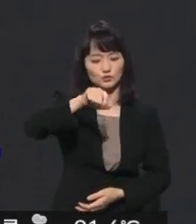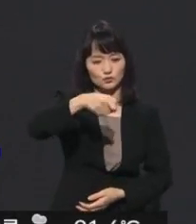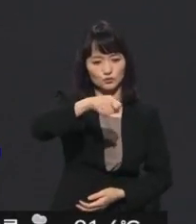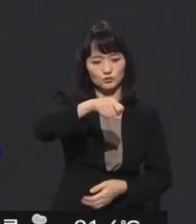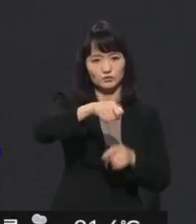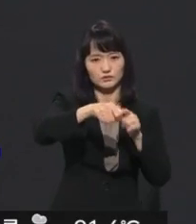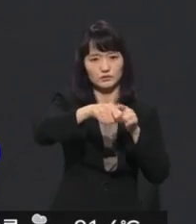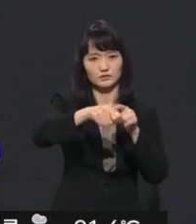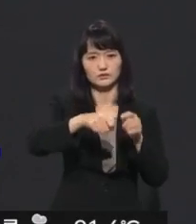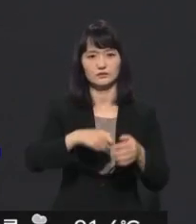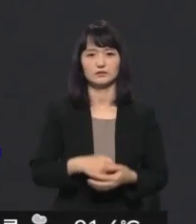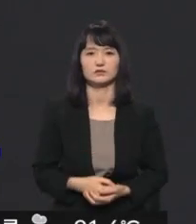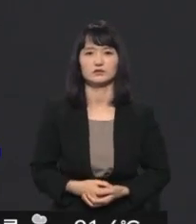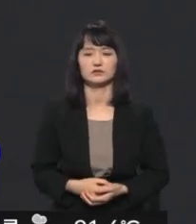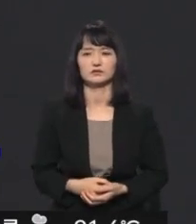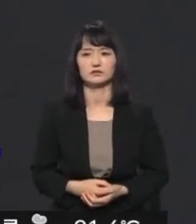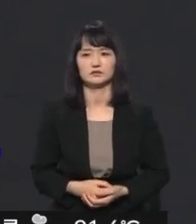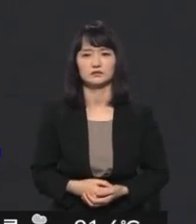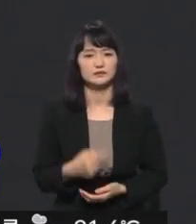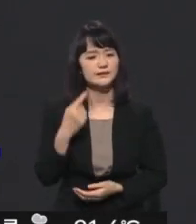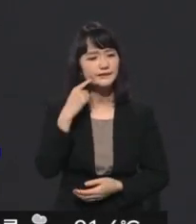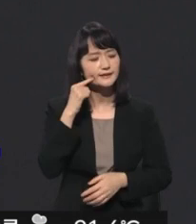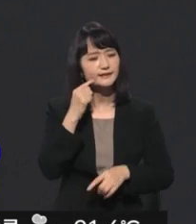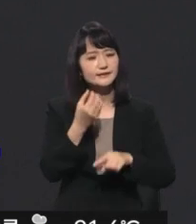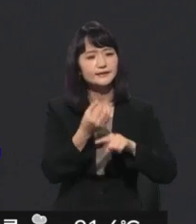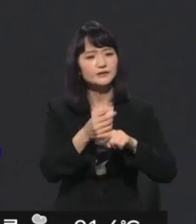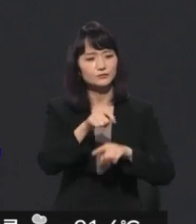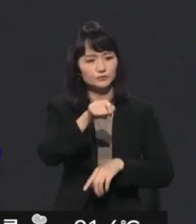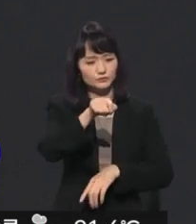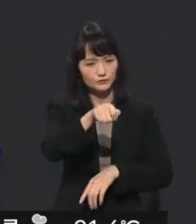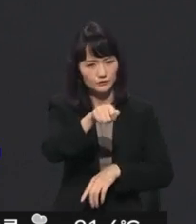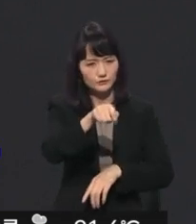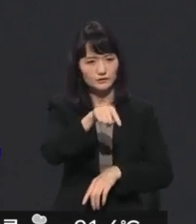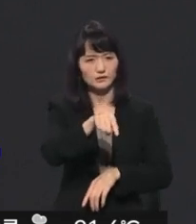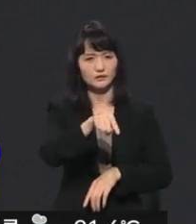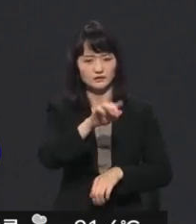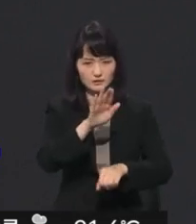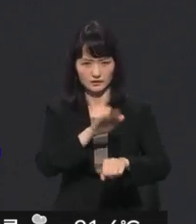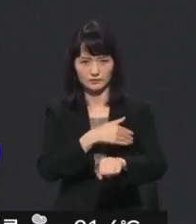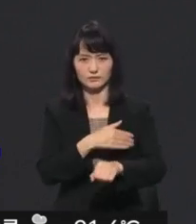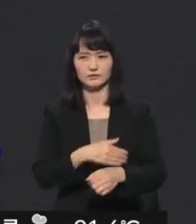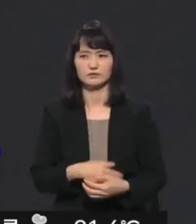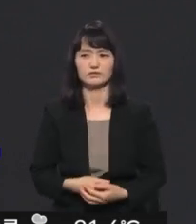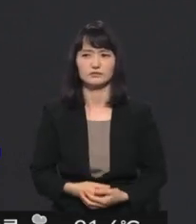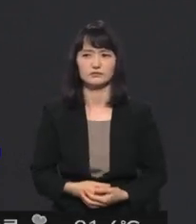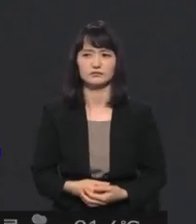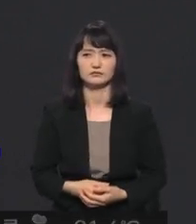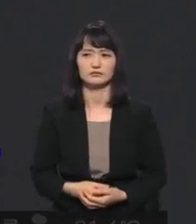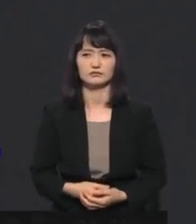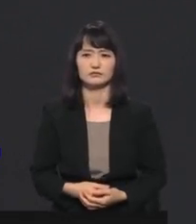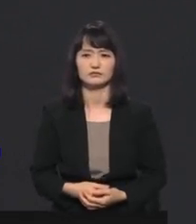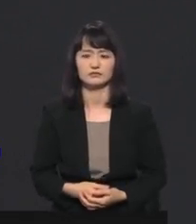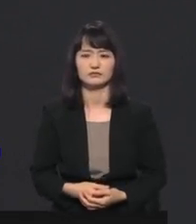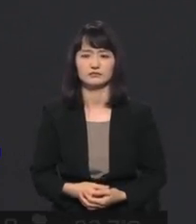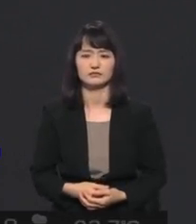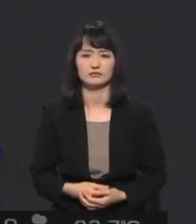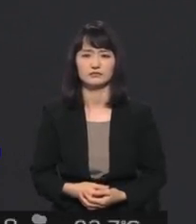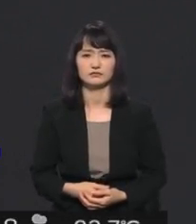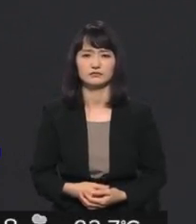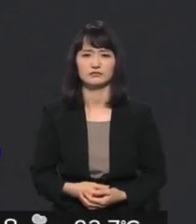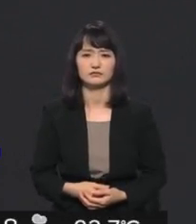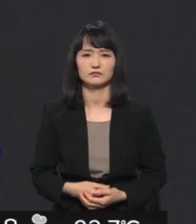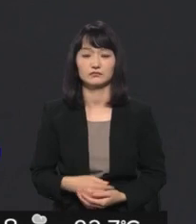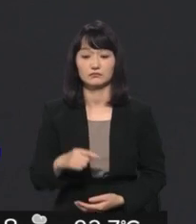먹음 도 그만 수도꼭지 달았다고 구기는 없자 뭐 이런식으로 계속 그 끌고 가면서